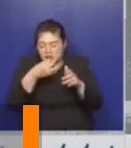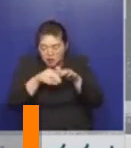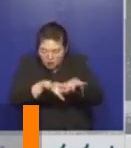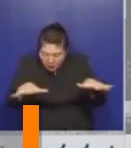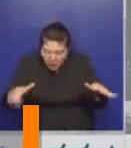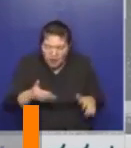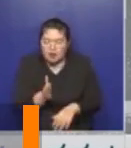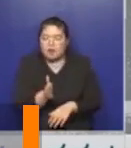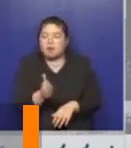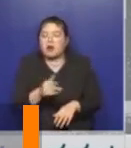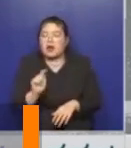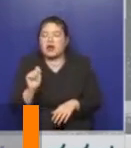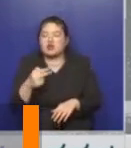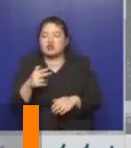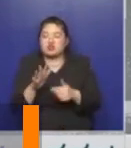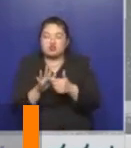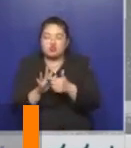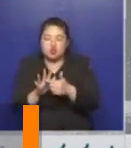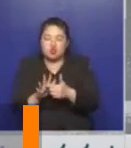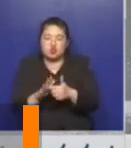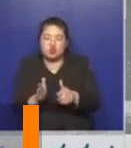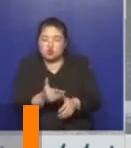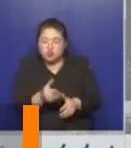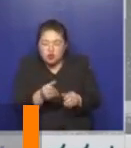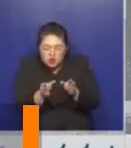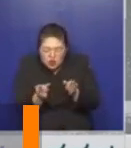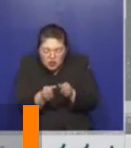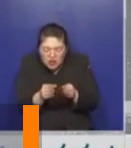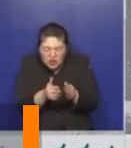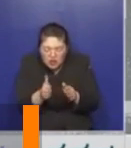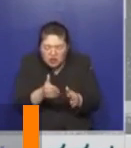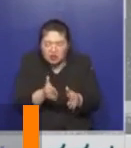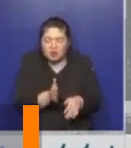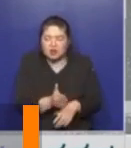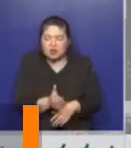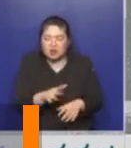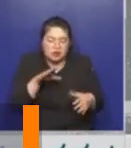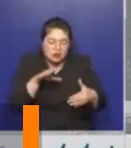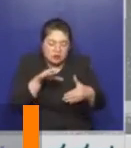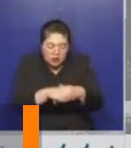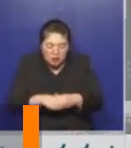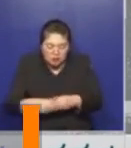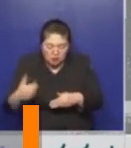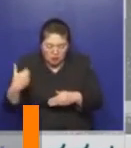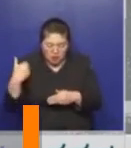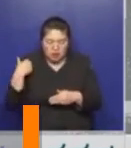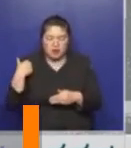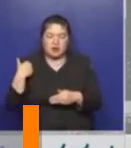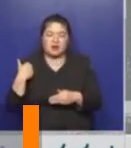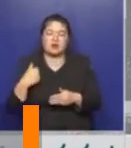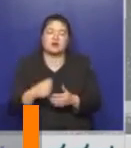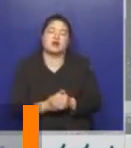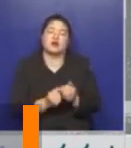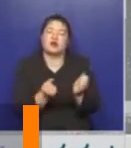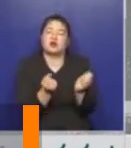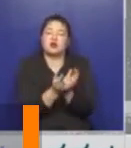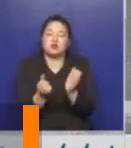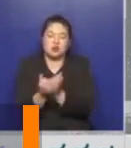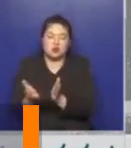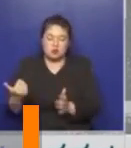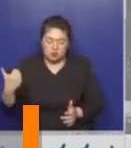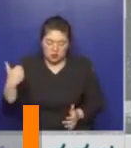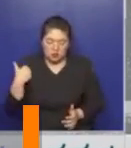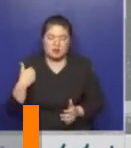ทุกวันนี้ทรัพยากรของเราร่อยหรอลงไปปล่อยให้มีการทำปลาเป็ดมูลค่าสินค้าของอาหาร